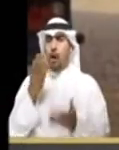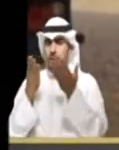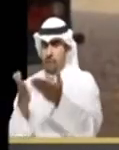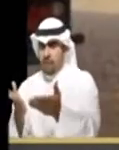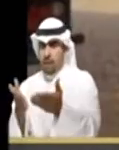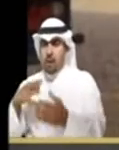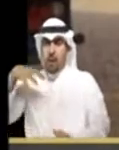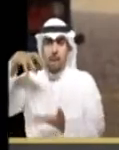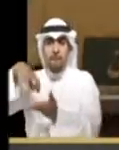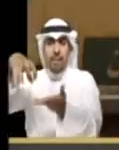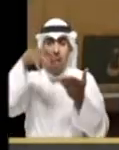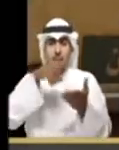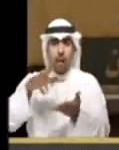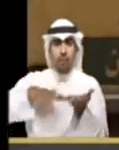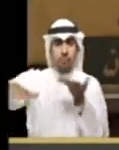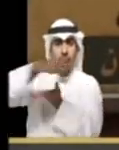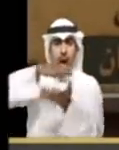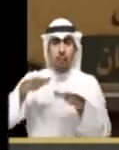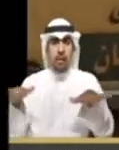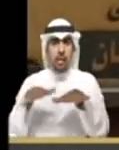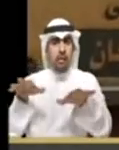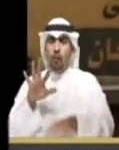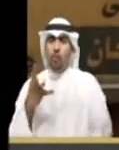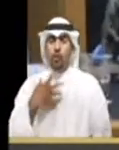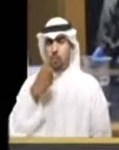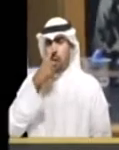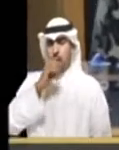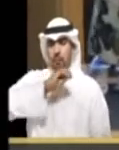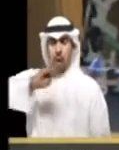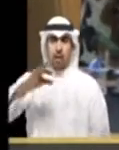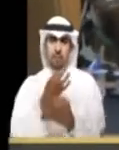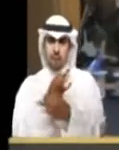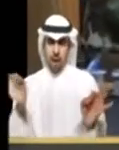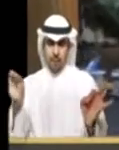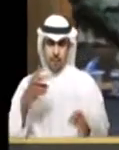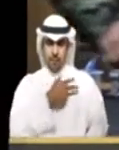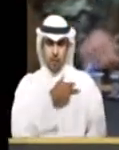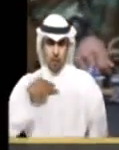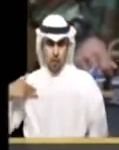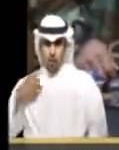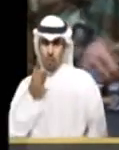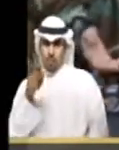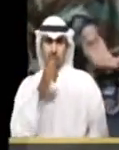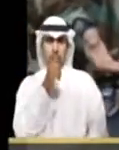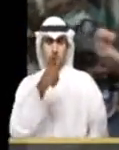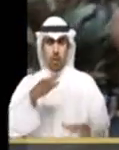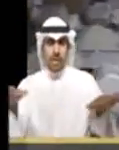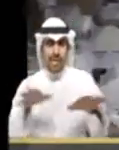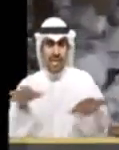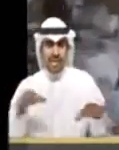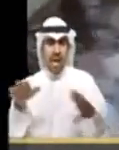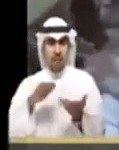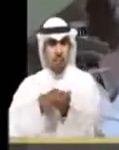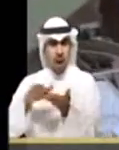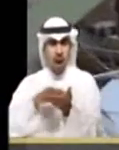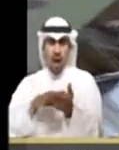اللي تضررت بسبب الزلزال. الحكومة المحلية لقضاء دربندخان أوضحت أن حجم الدمار الذي لحق بالمنطقة كان